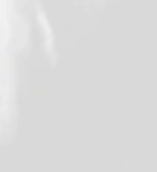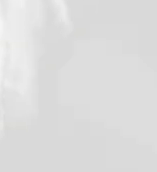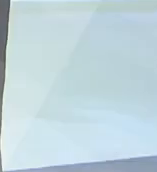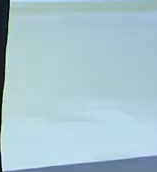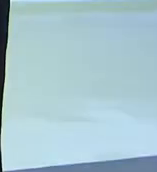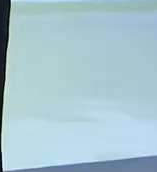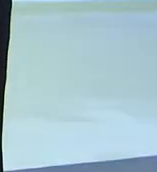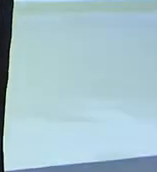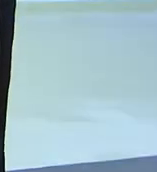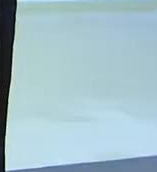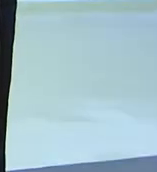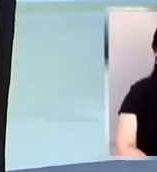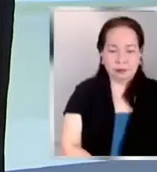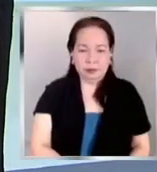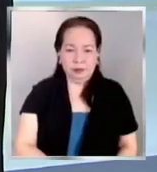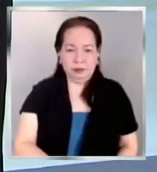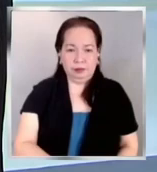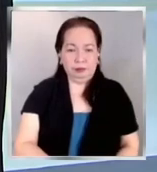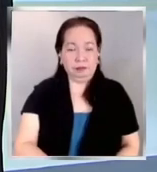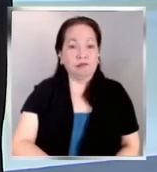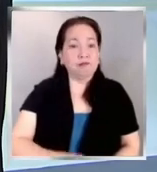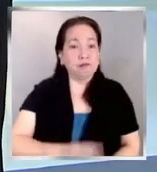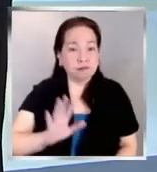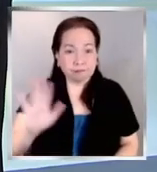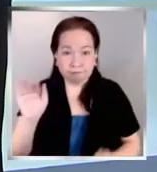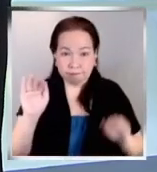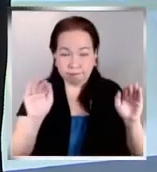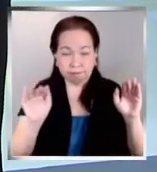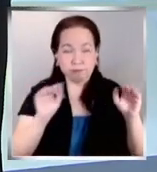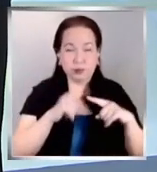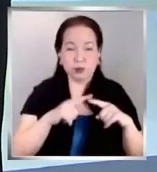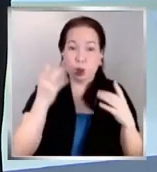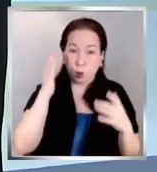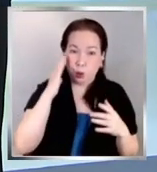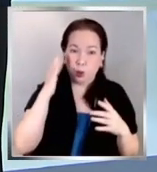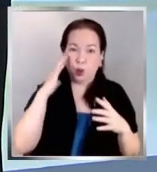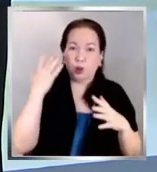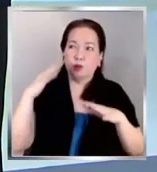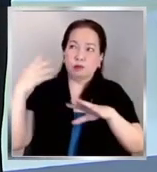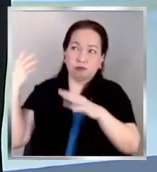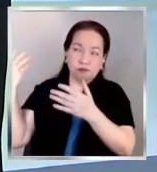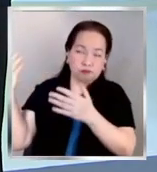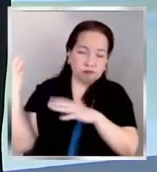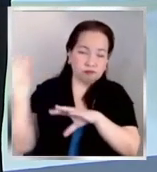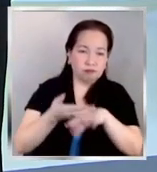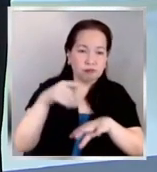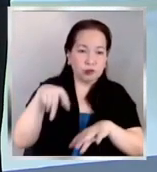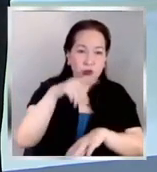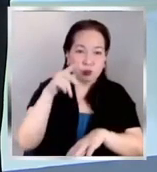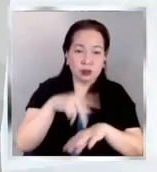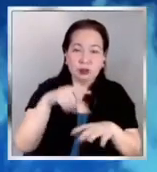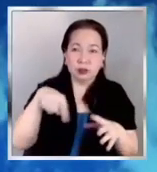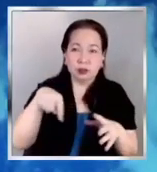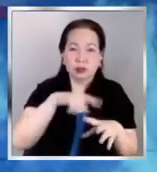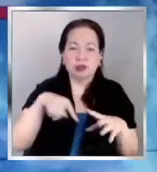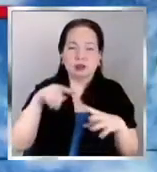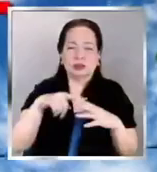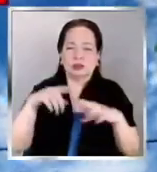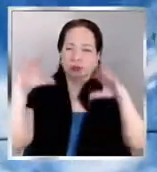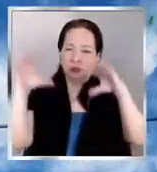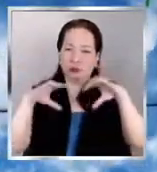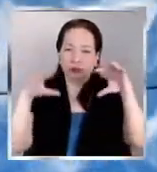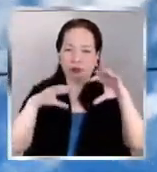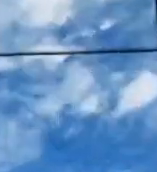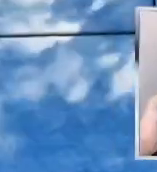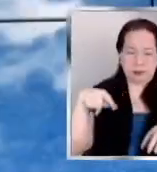News! Mga kapuso, posibleng tumawid sa lupa ang low pressure area na umiiral sa loob ng PAR. Huli itong namataan,